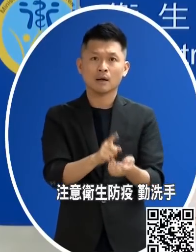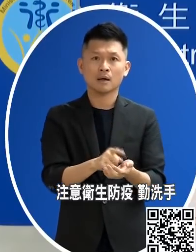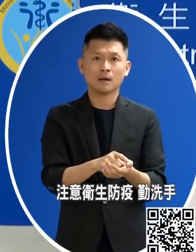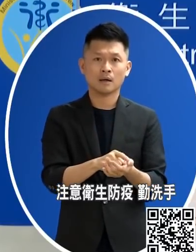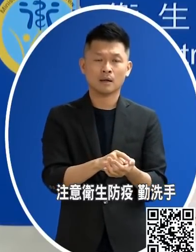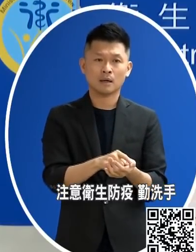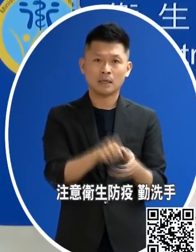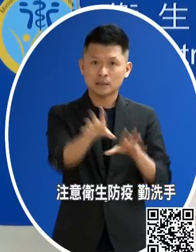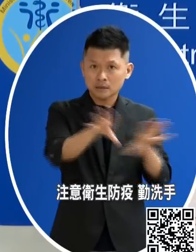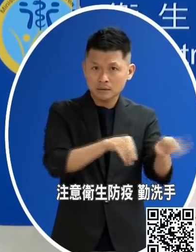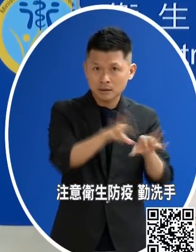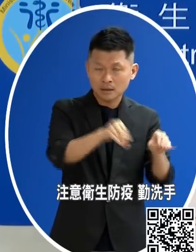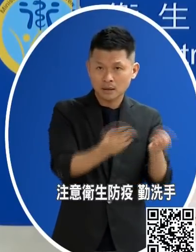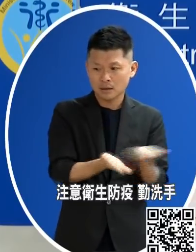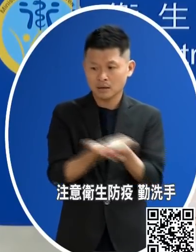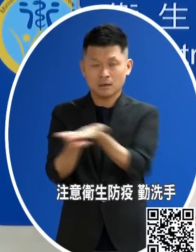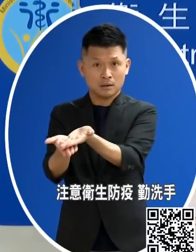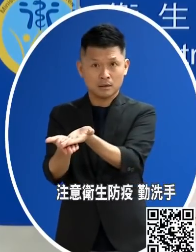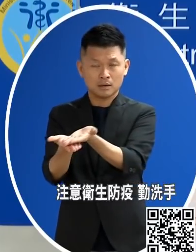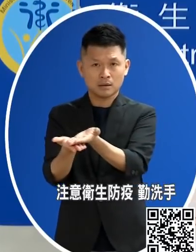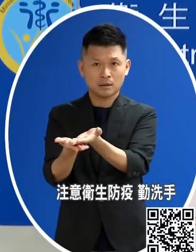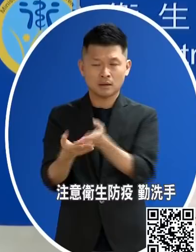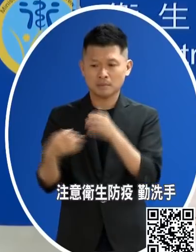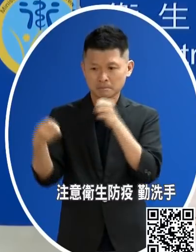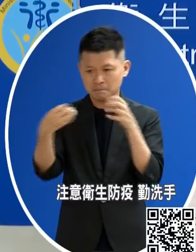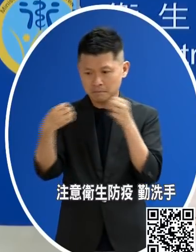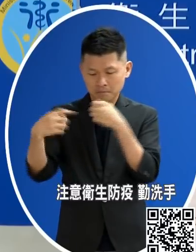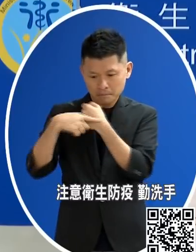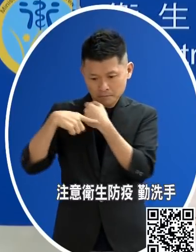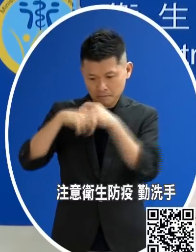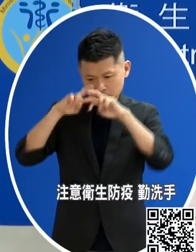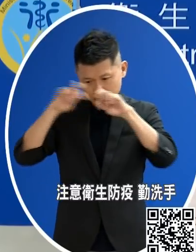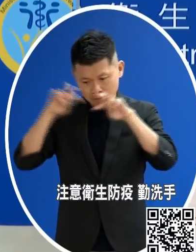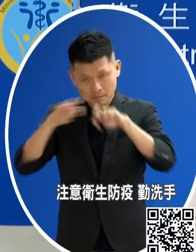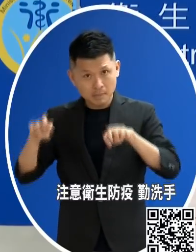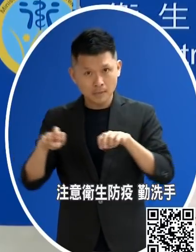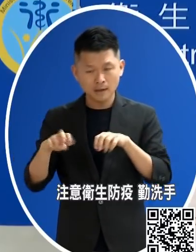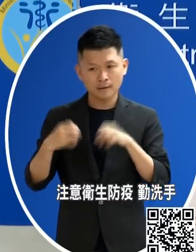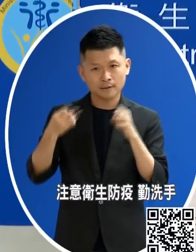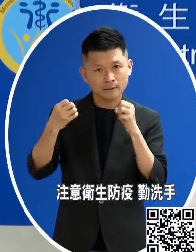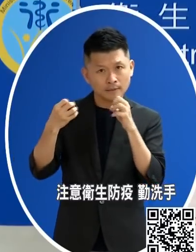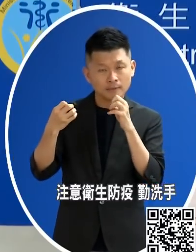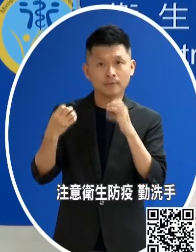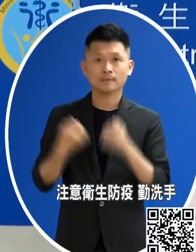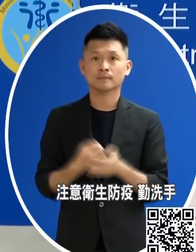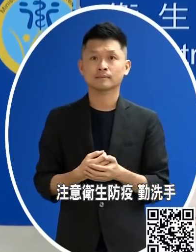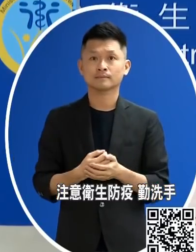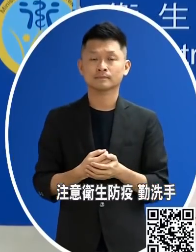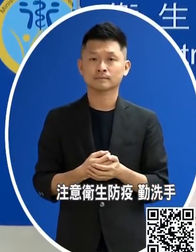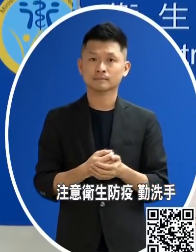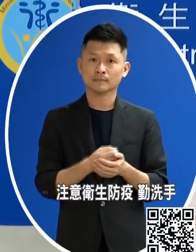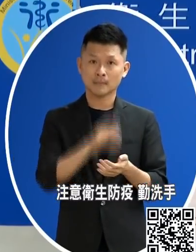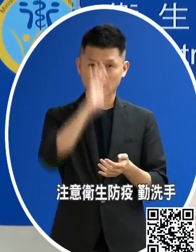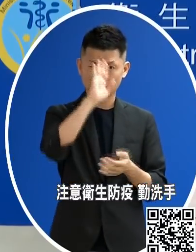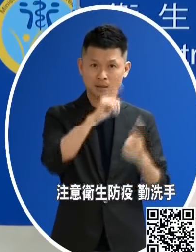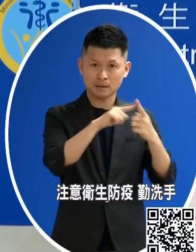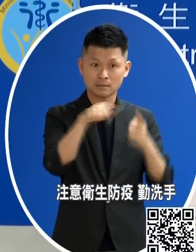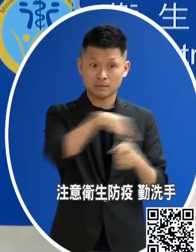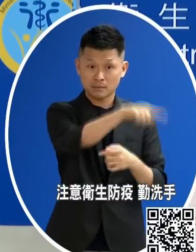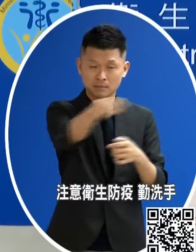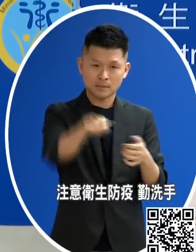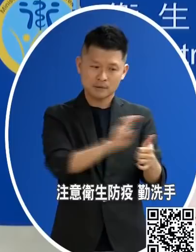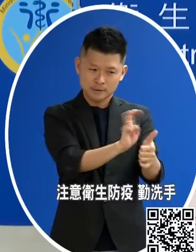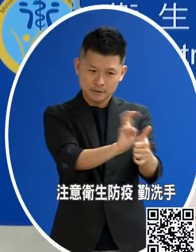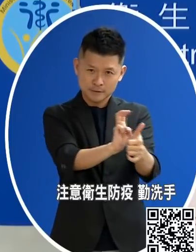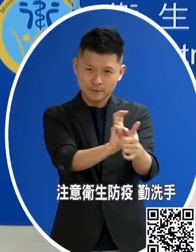报的这些个案的资料，那然后去进行讨论，那大家切磋，那看怎么样让这些病人可以获得最好